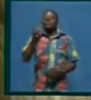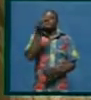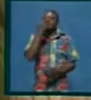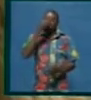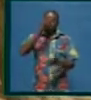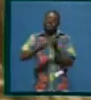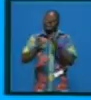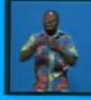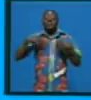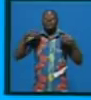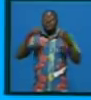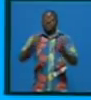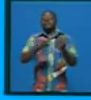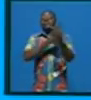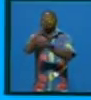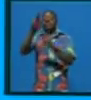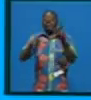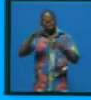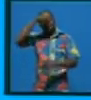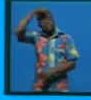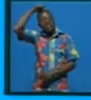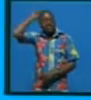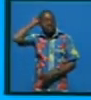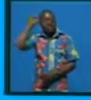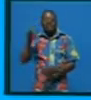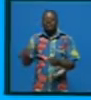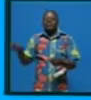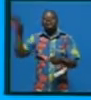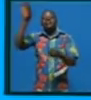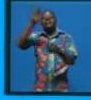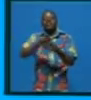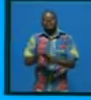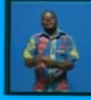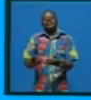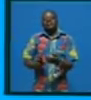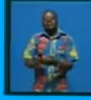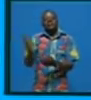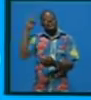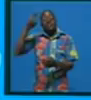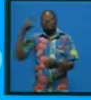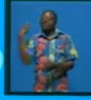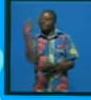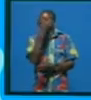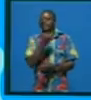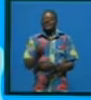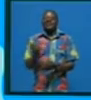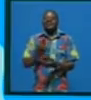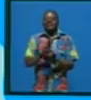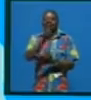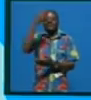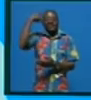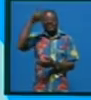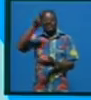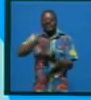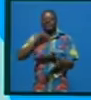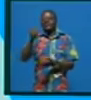santé publique au Sahel. L'élection de Miss Université 2018 est prévue le 7 avril prochain. À